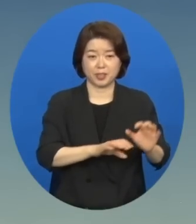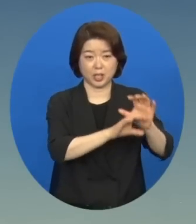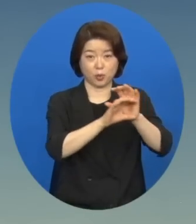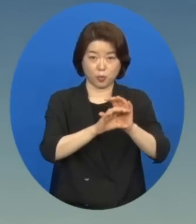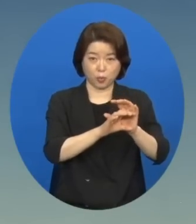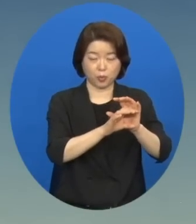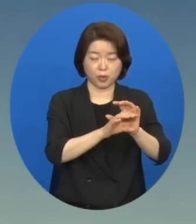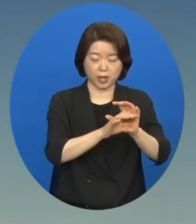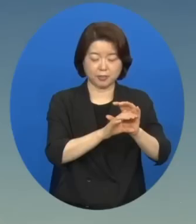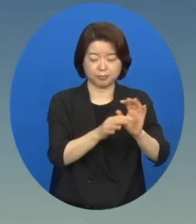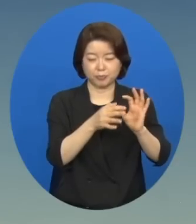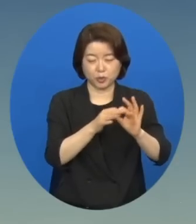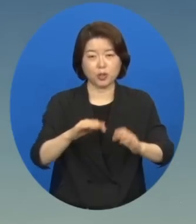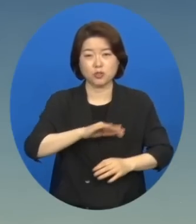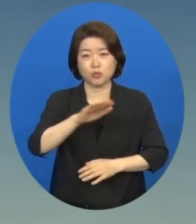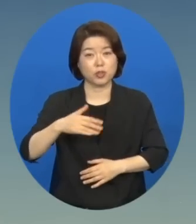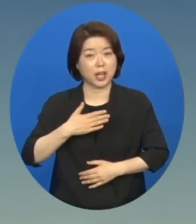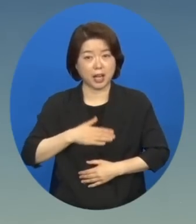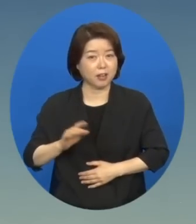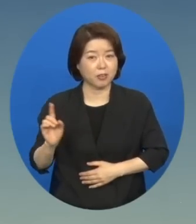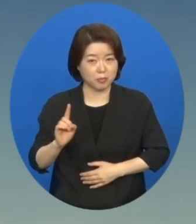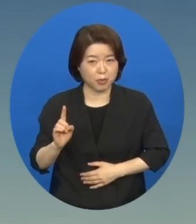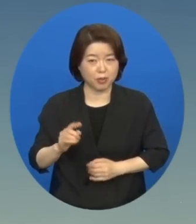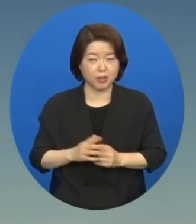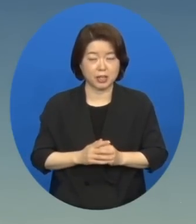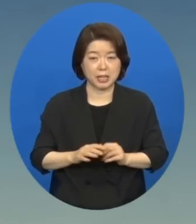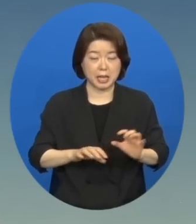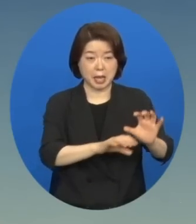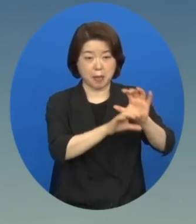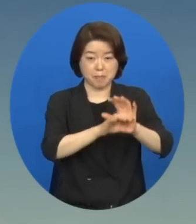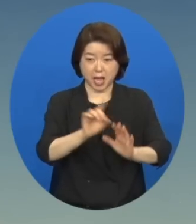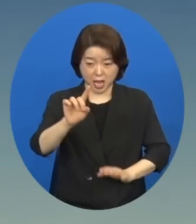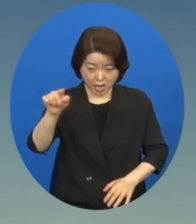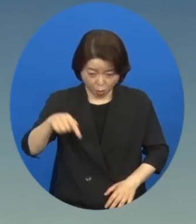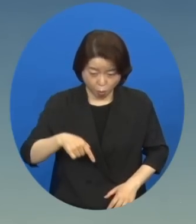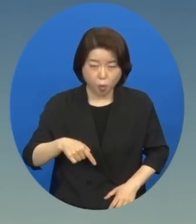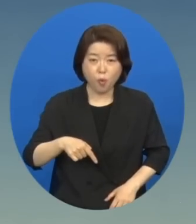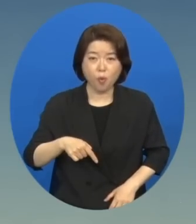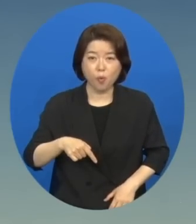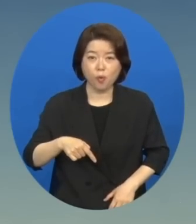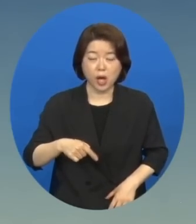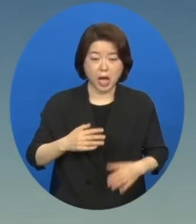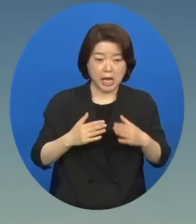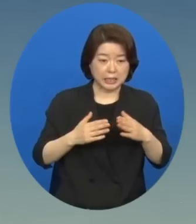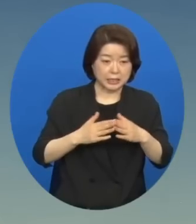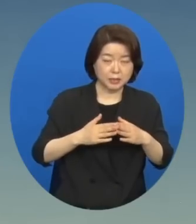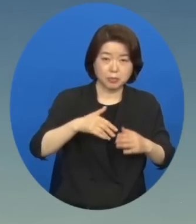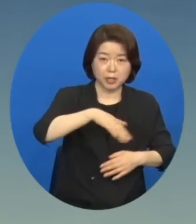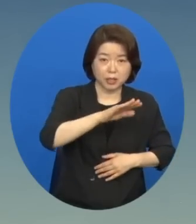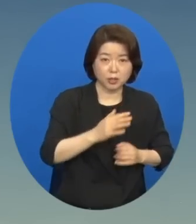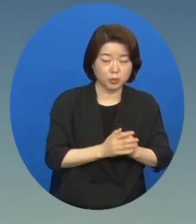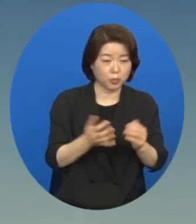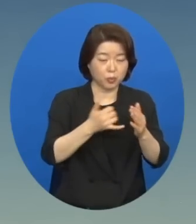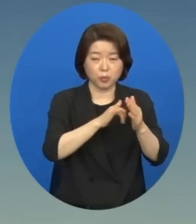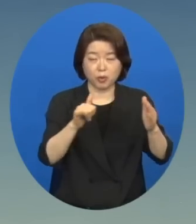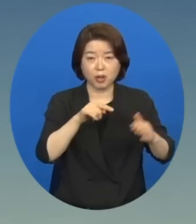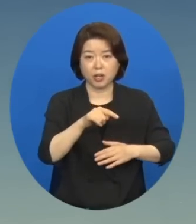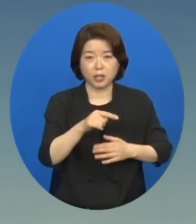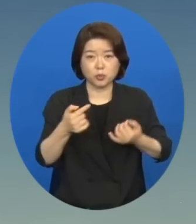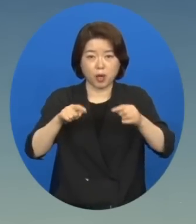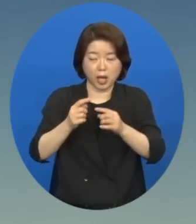코로나19를 통해서 우리가 알게 되는 게 바이러스가 하나가 들어오니까 집에 들어가도 가족들과 함께 있을 수가